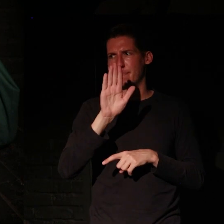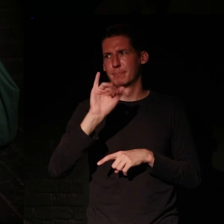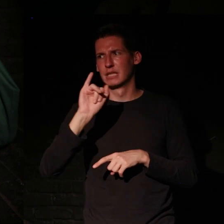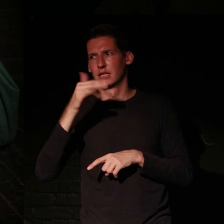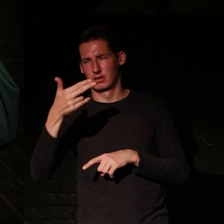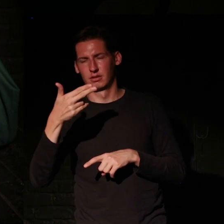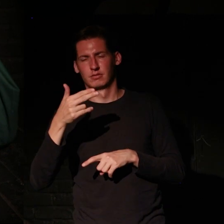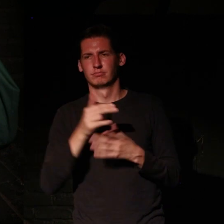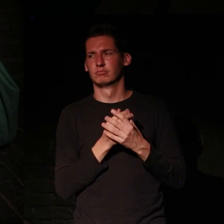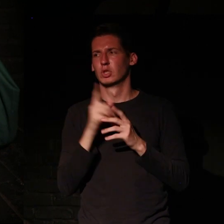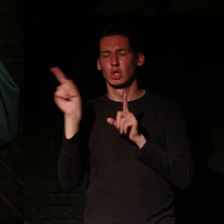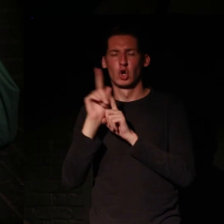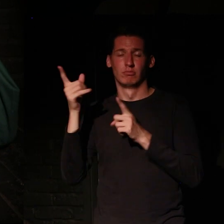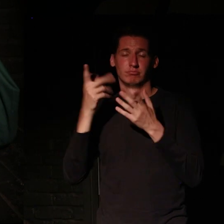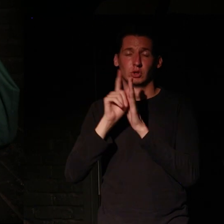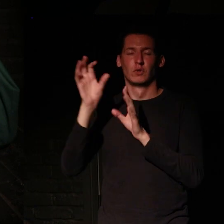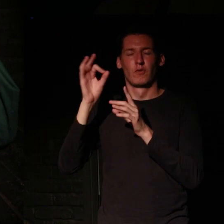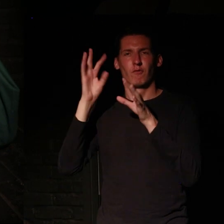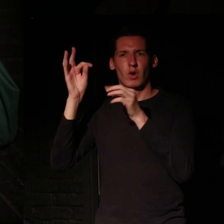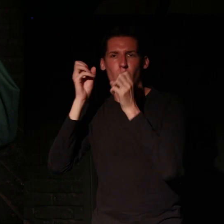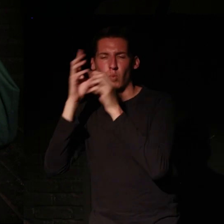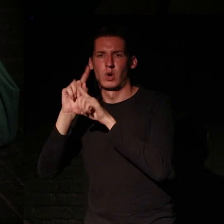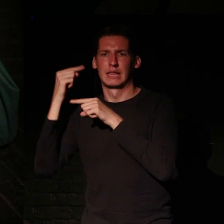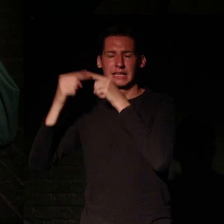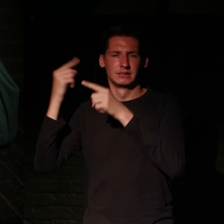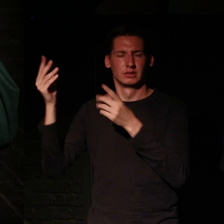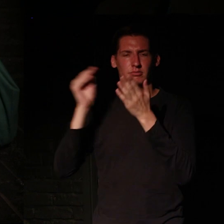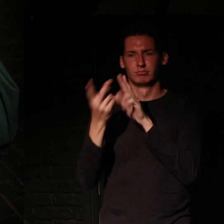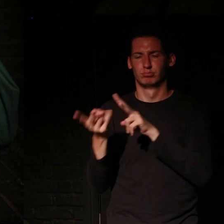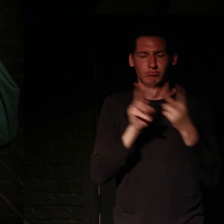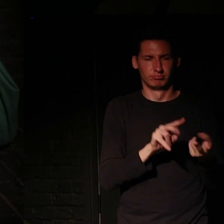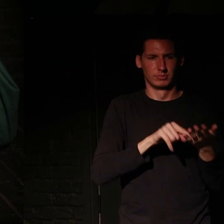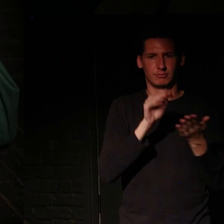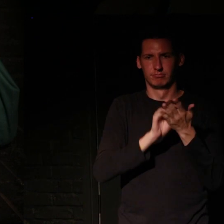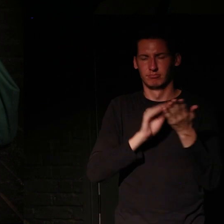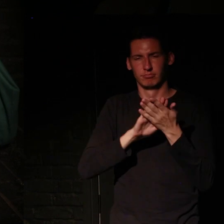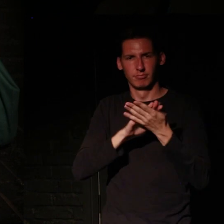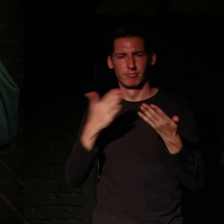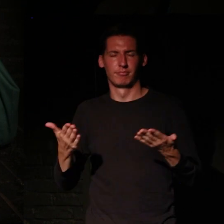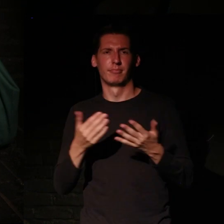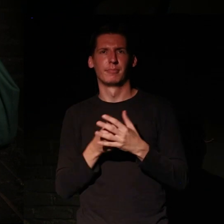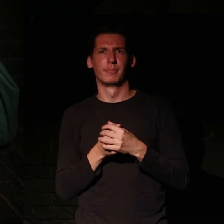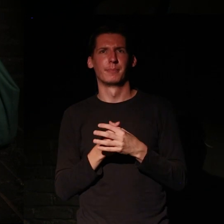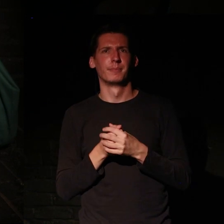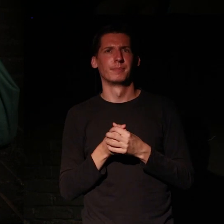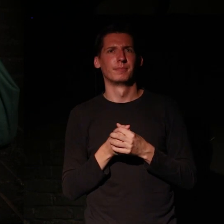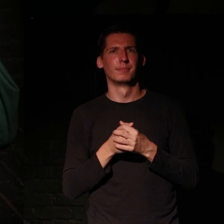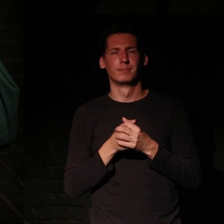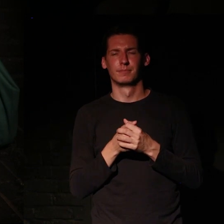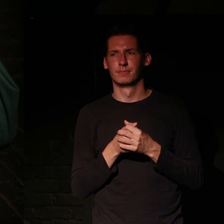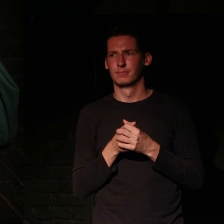już w czasach po zburzeniu świątyni, tak? Ona o wiele mocniej dochodzi do